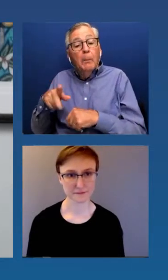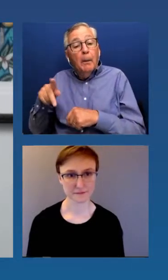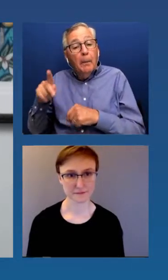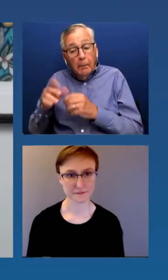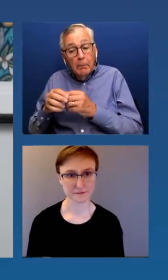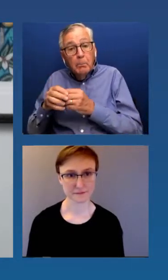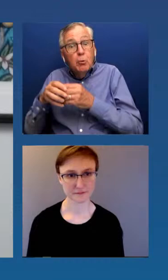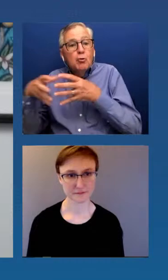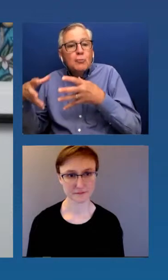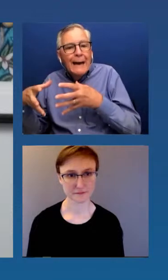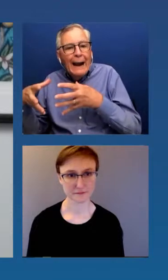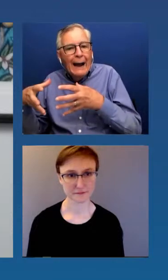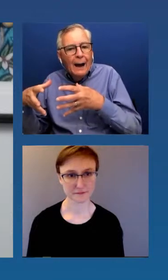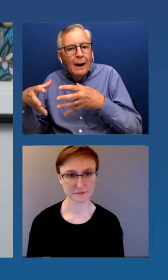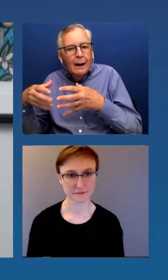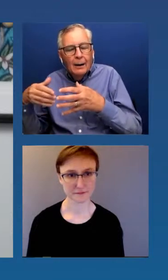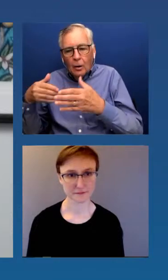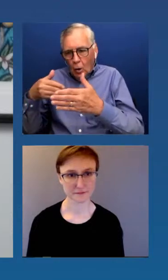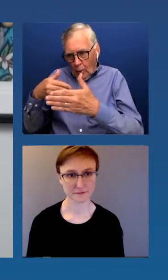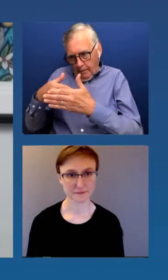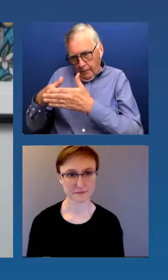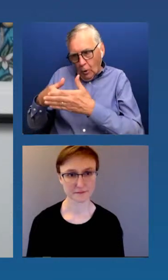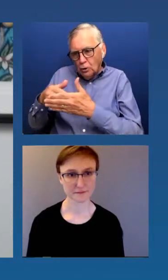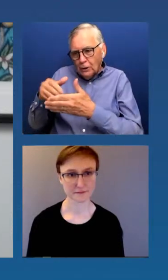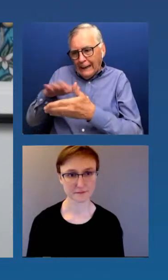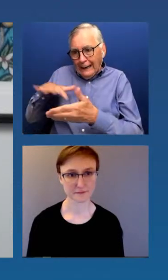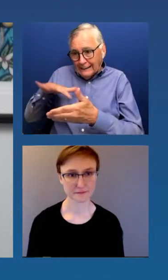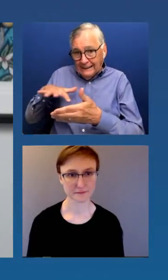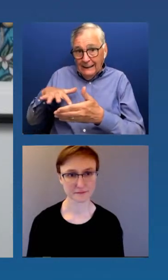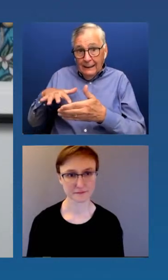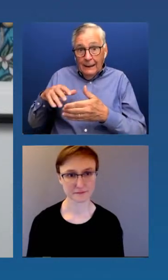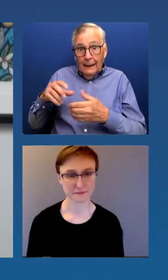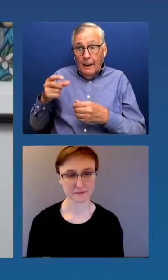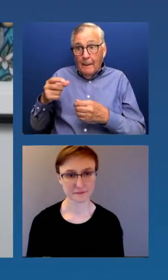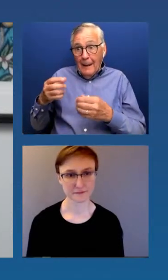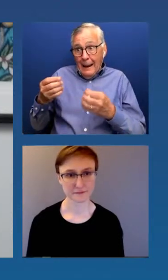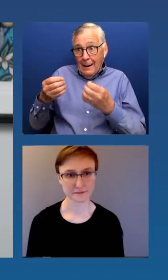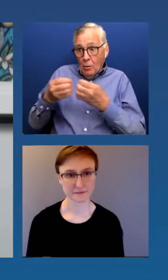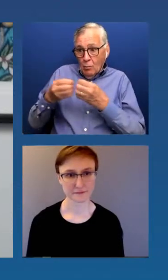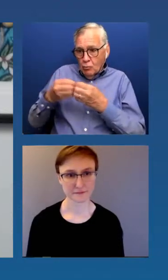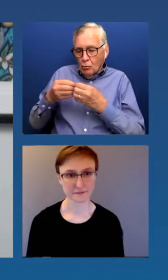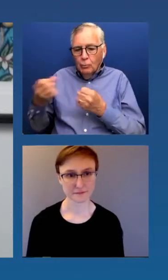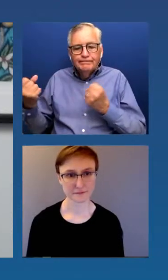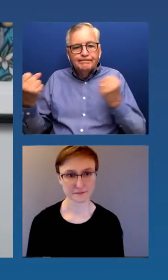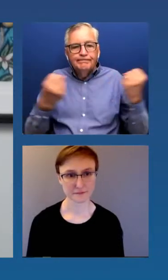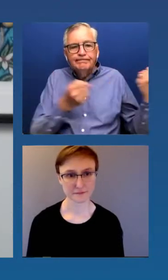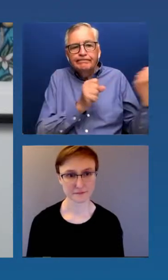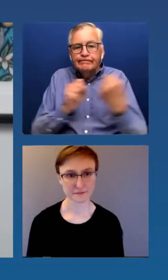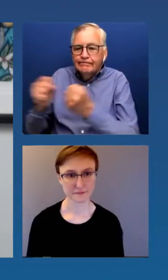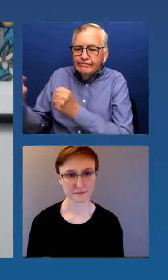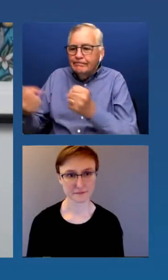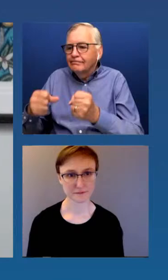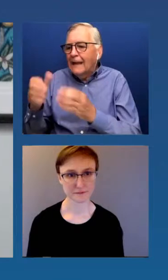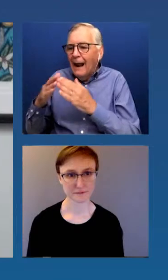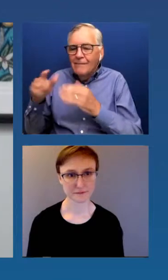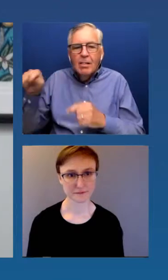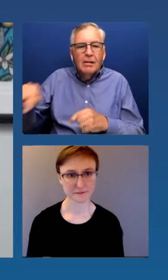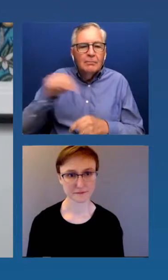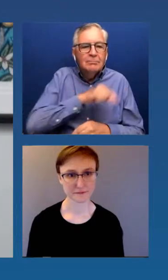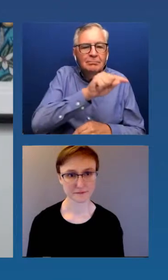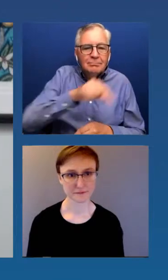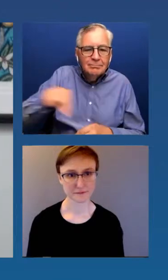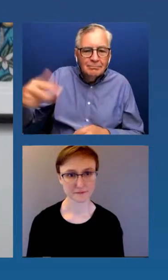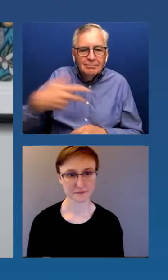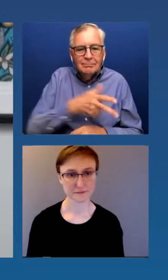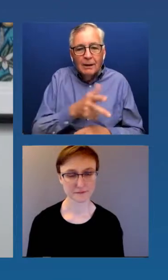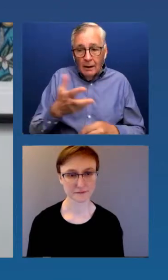étaient assez proches des quartiers, mais comme il y en avait beaucoup, elles circulaient un peu à travers la ville. Donc, par exemple, on